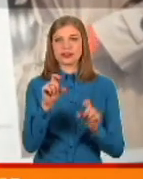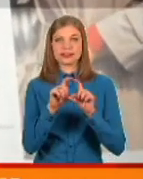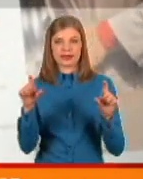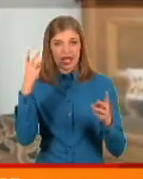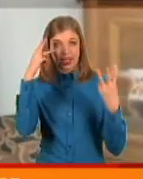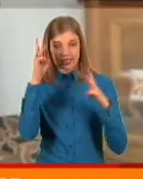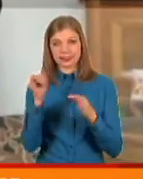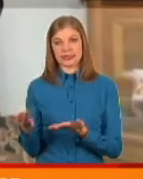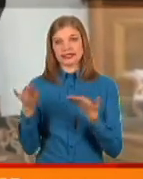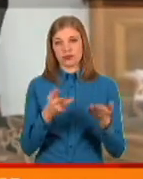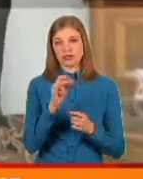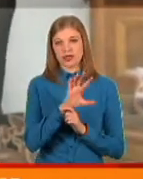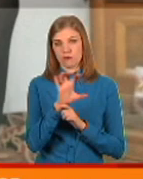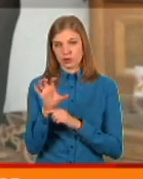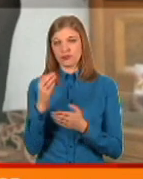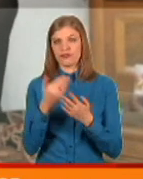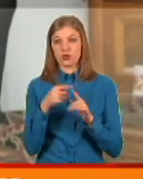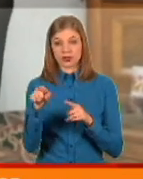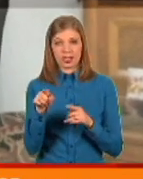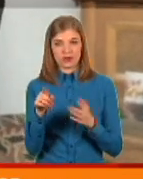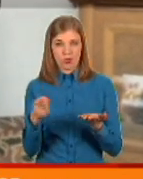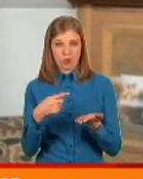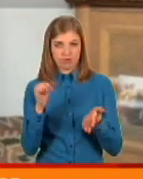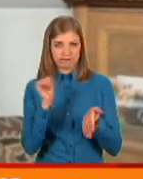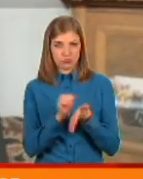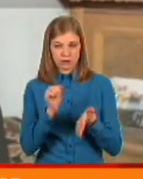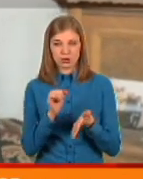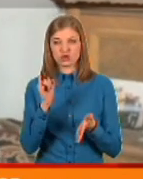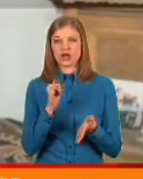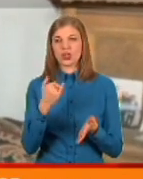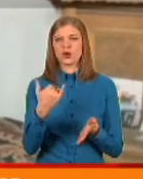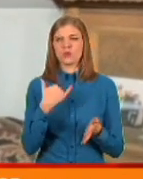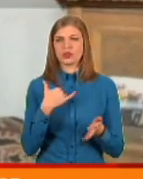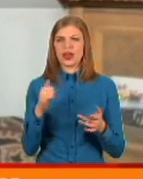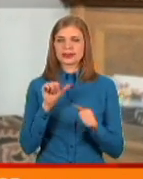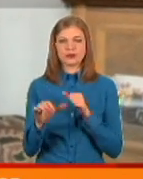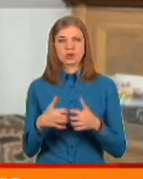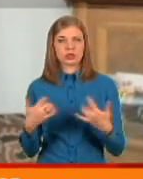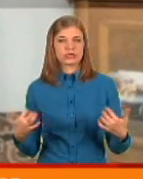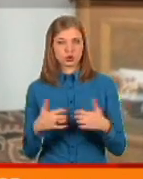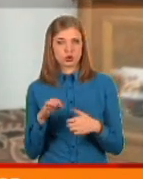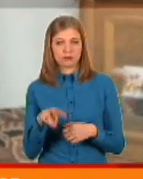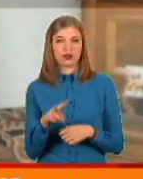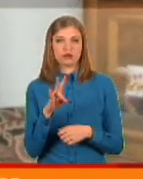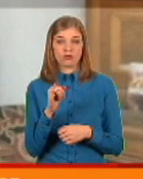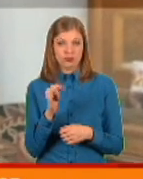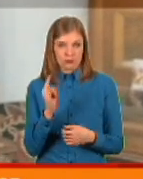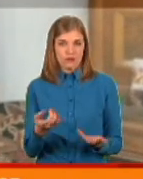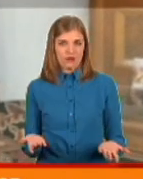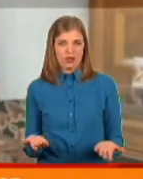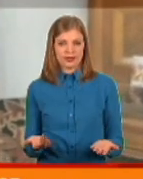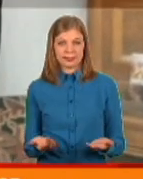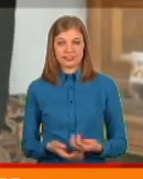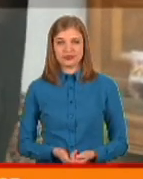та запросив на фотосесію. От ця от обложка, і іменно з інструментом, тобто, ну класно ж. От